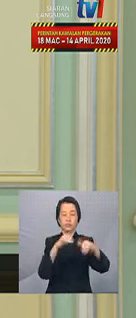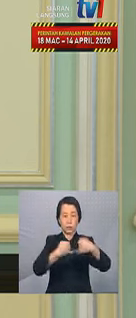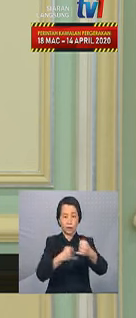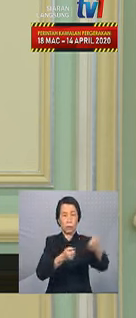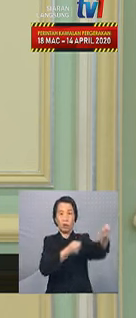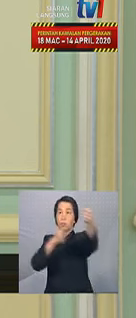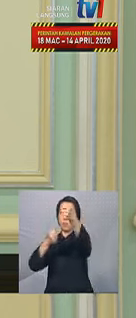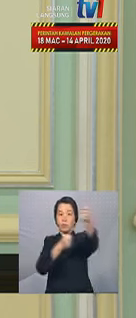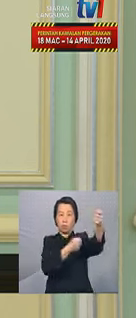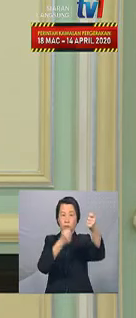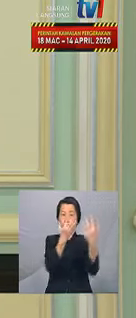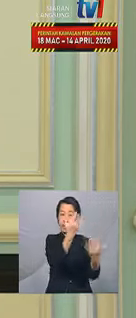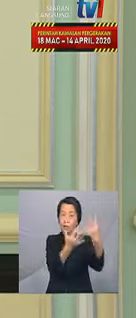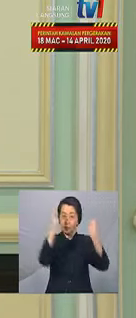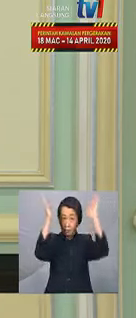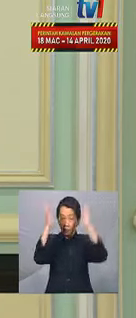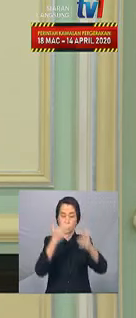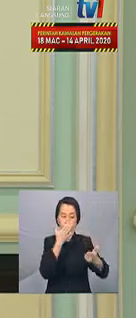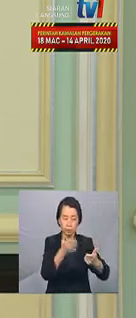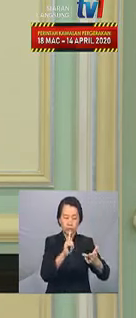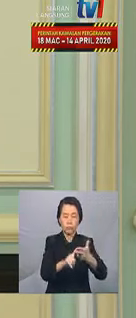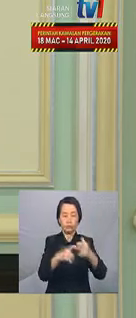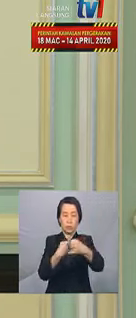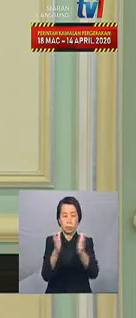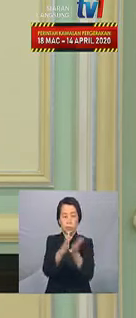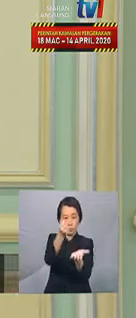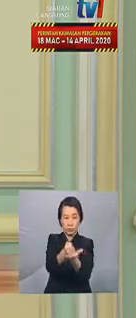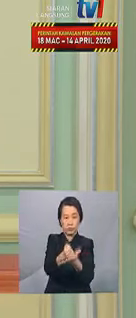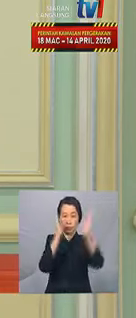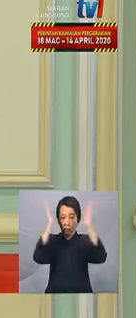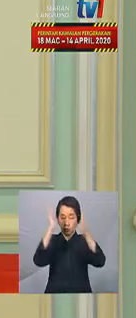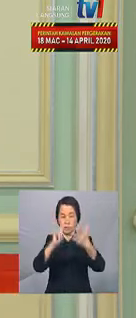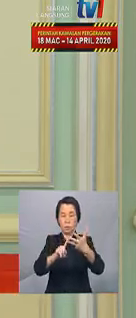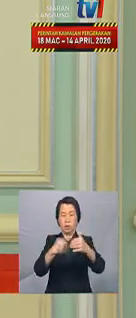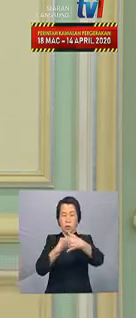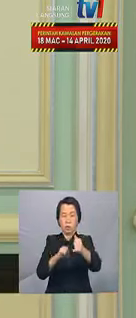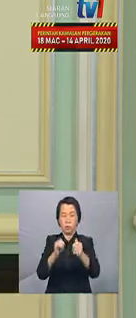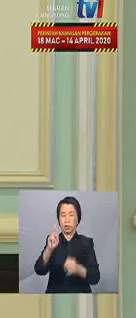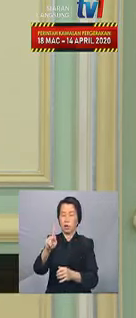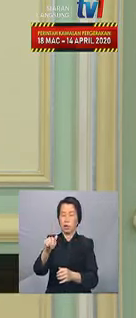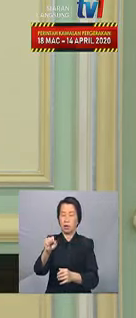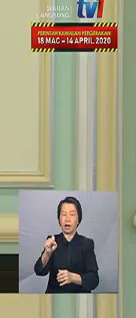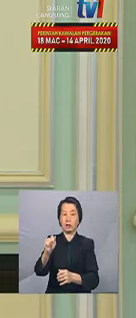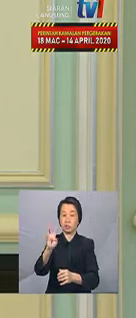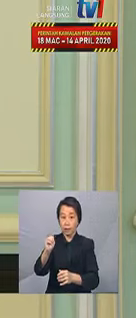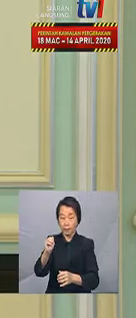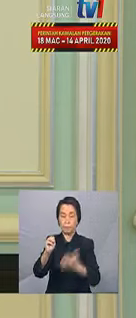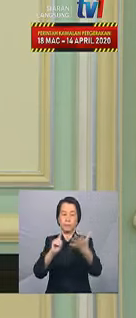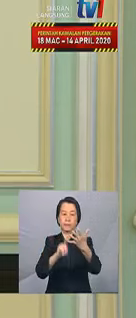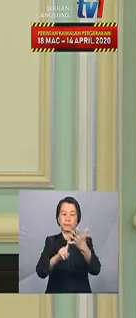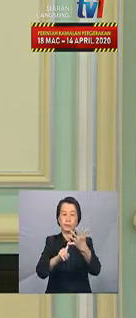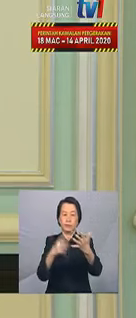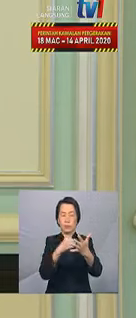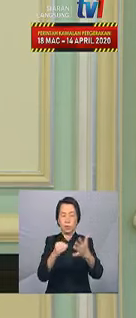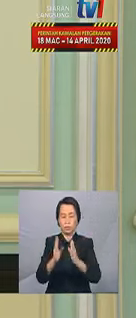Jabatan Bomba dan Penyelamat Malaysia, Jabatan Immigration Malaysia, Jabatan Kastam Diraja Malaysia dan